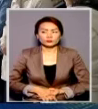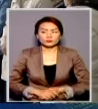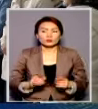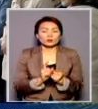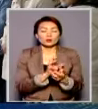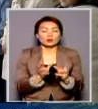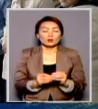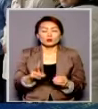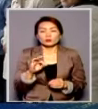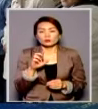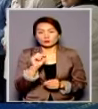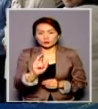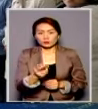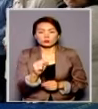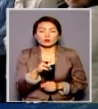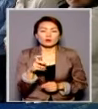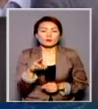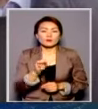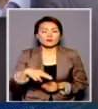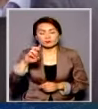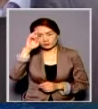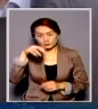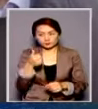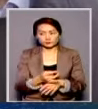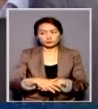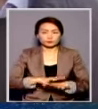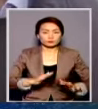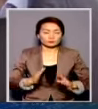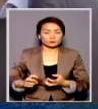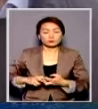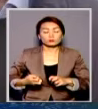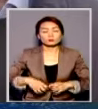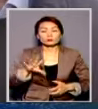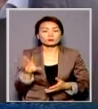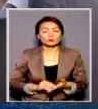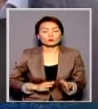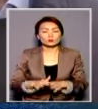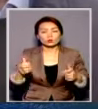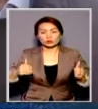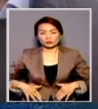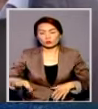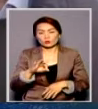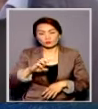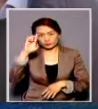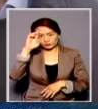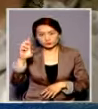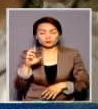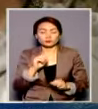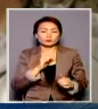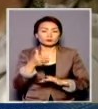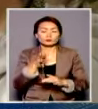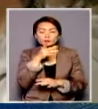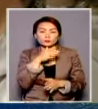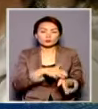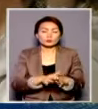Кездесу барысында Нұрлыбек Жұмахметұлы мемлекет басшысының еліміздегі орын алған проблемаларды түбегейлі шешу және мемлекетіміздің алдағы